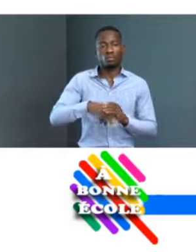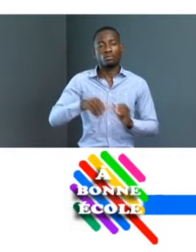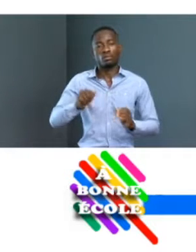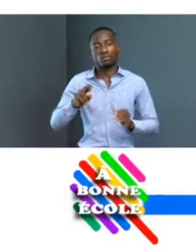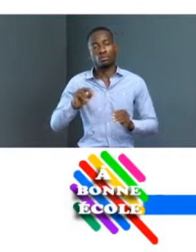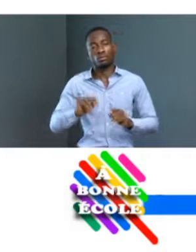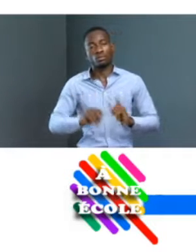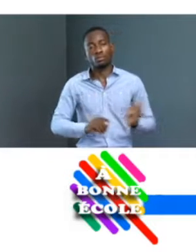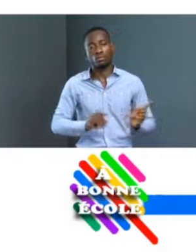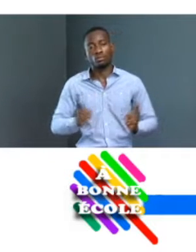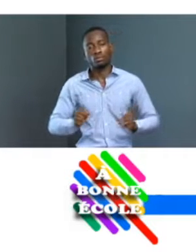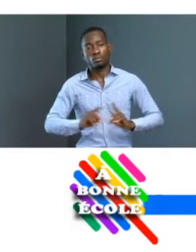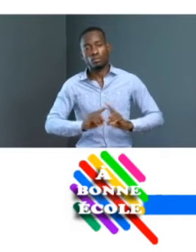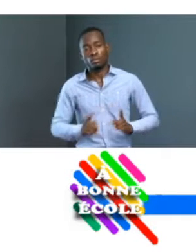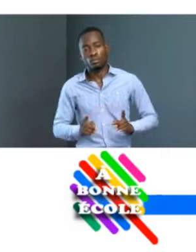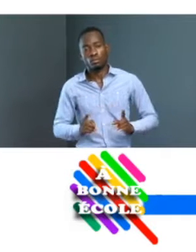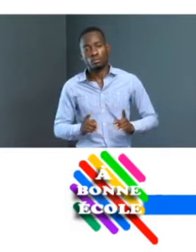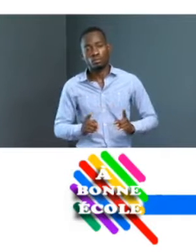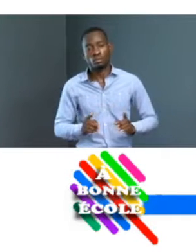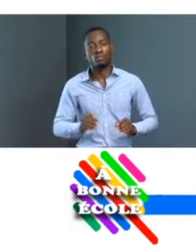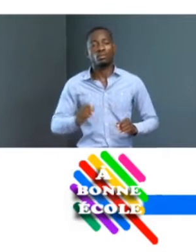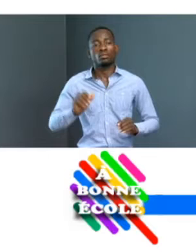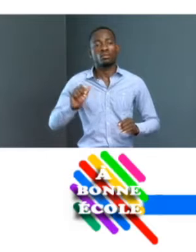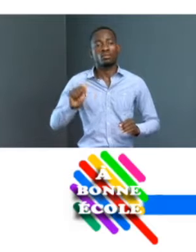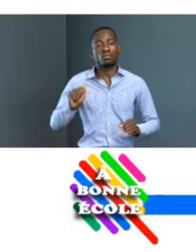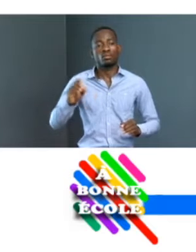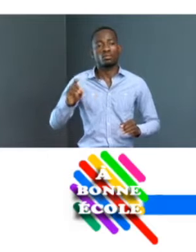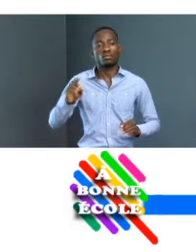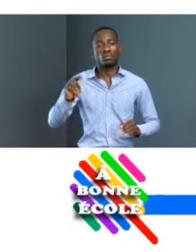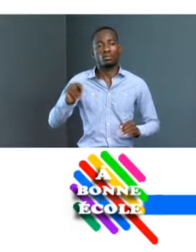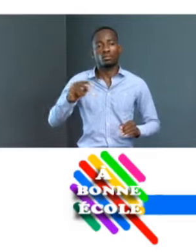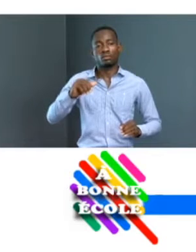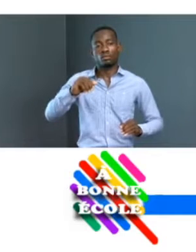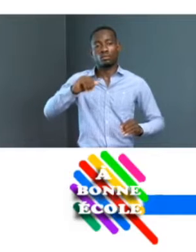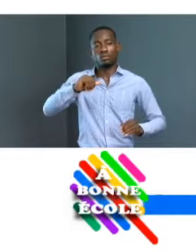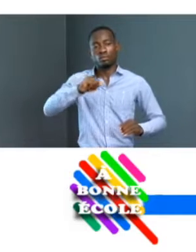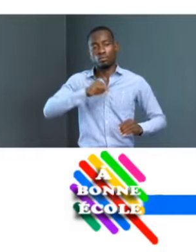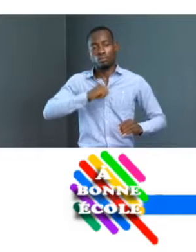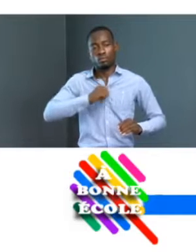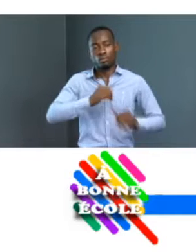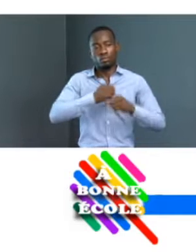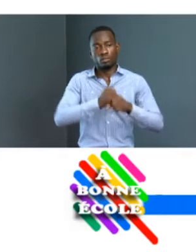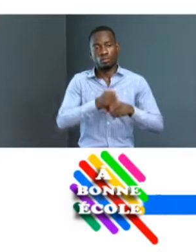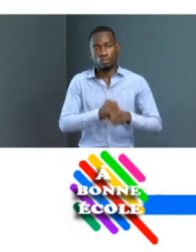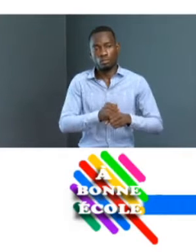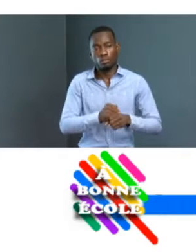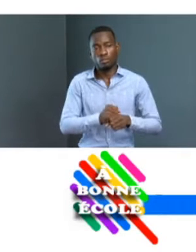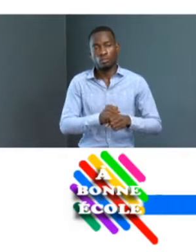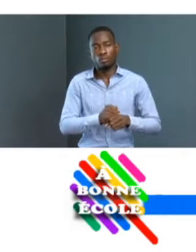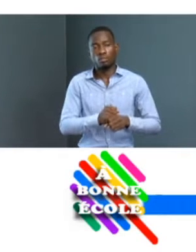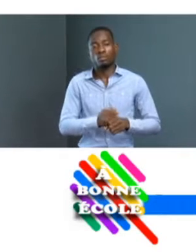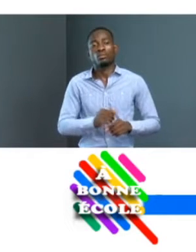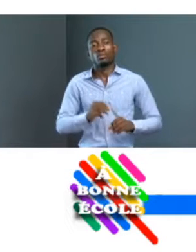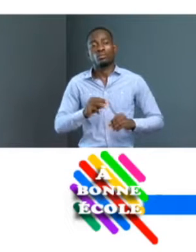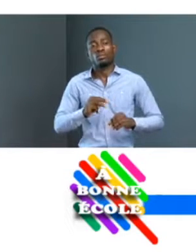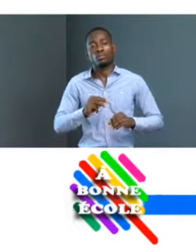cytoplasme. L'ADN est doué d'une autoreproduction et peut se transcrire en ARN. Retenez enfin que la membrane plasmique, grâce à